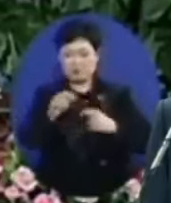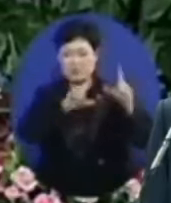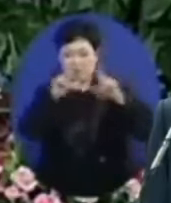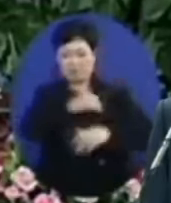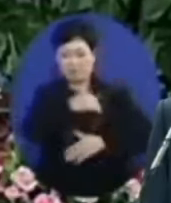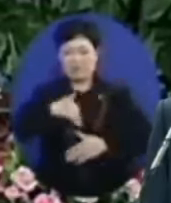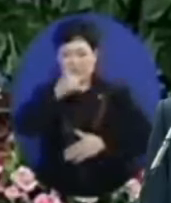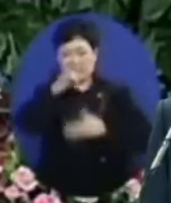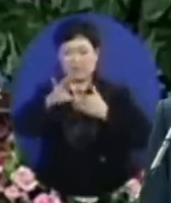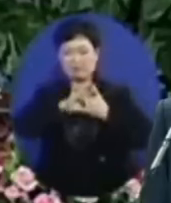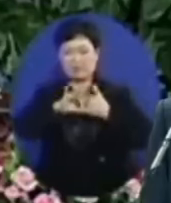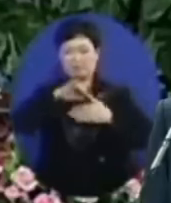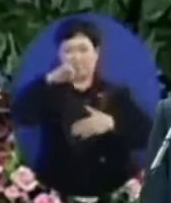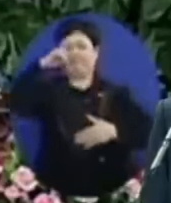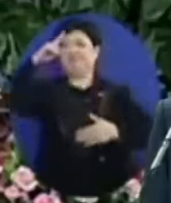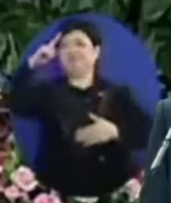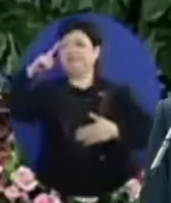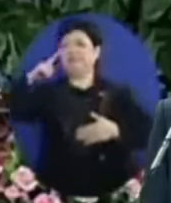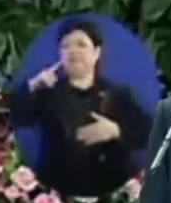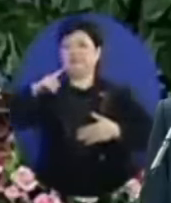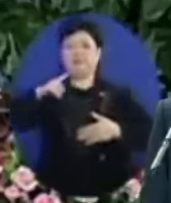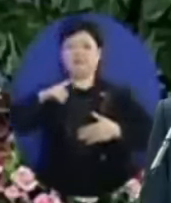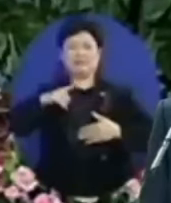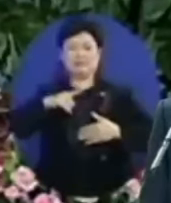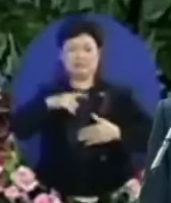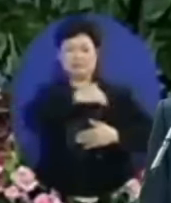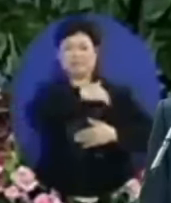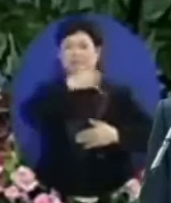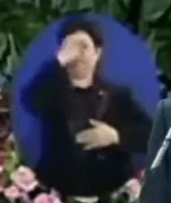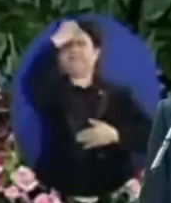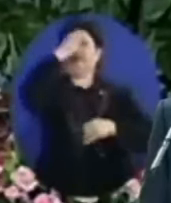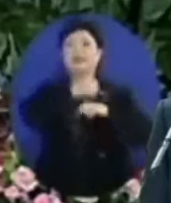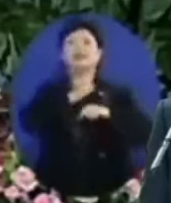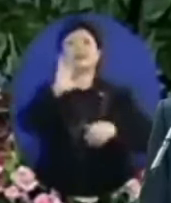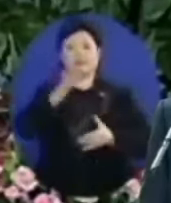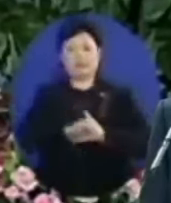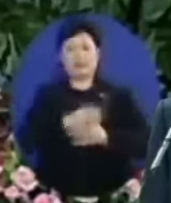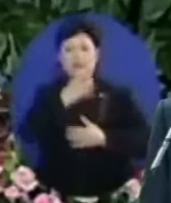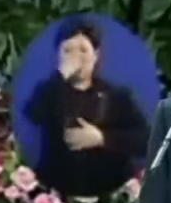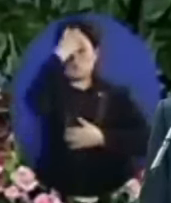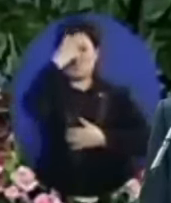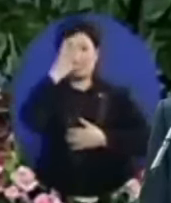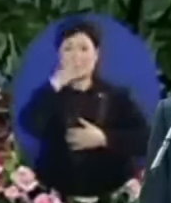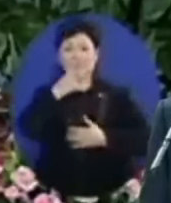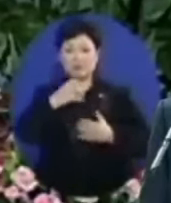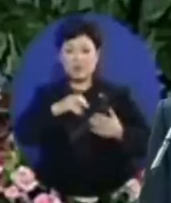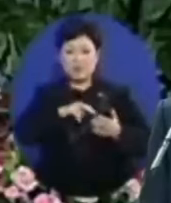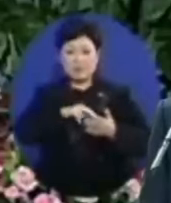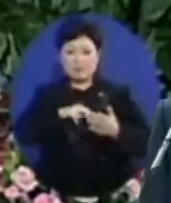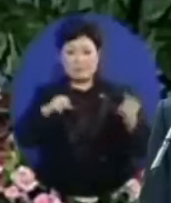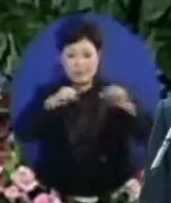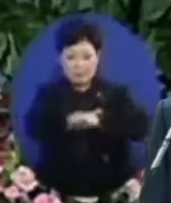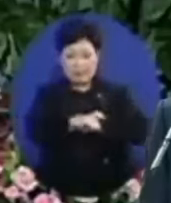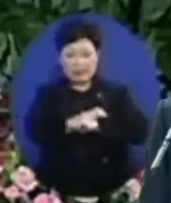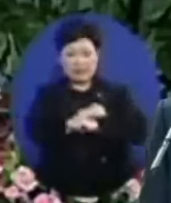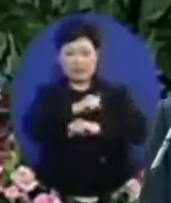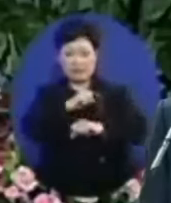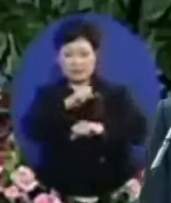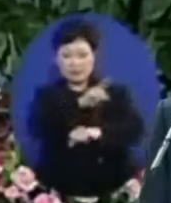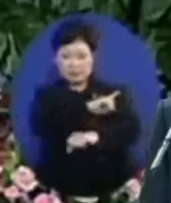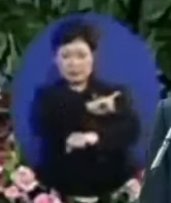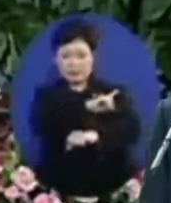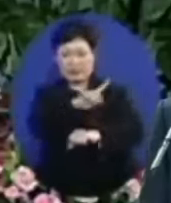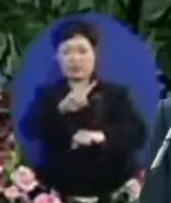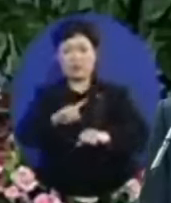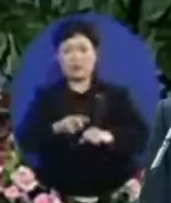큰 쉼을 쉬고 그다음 금방 재지는 것입니다. 목에 힘이 들어가는 것입니다. 교만은 폐망의 선봉이요 거문한 마음은 넘어지면 앞잡이가 되는